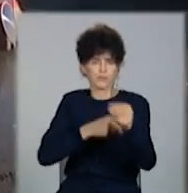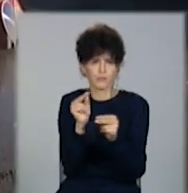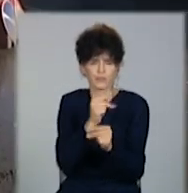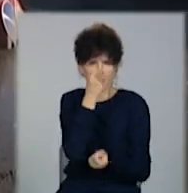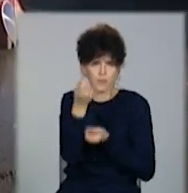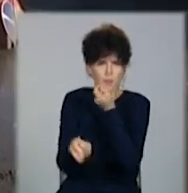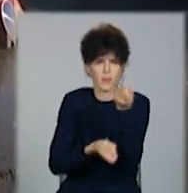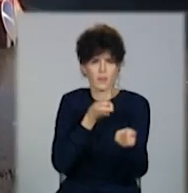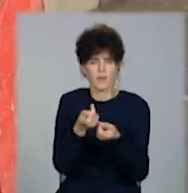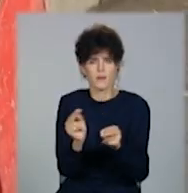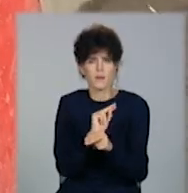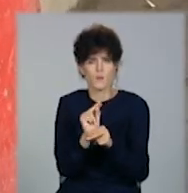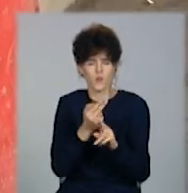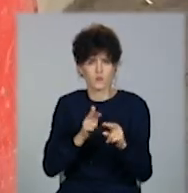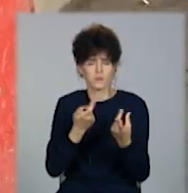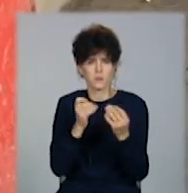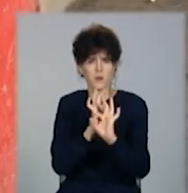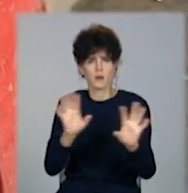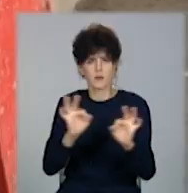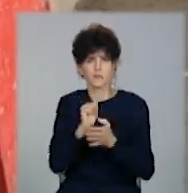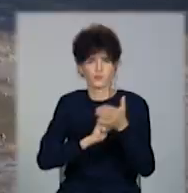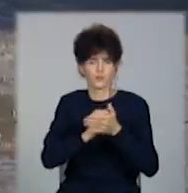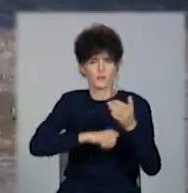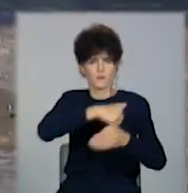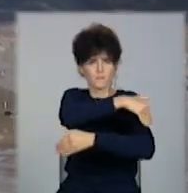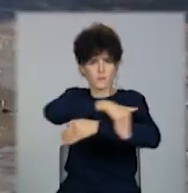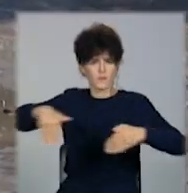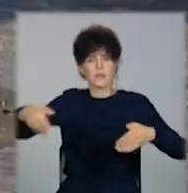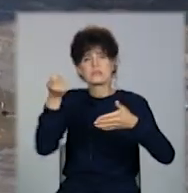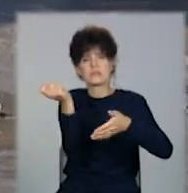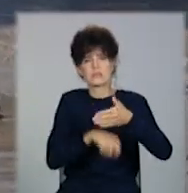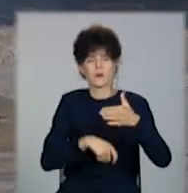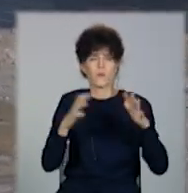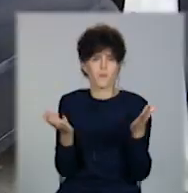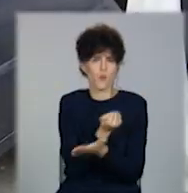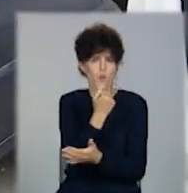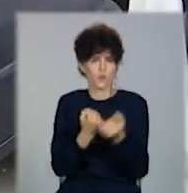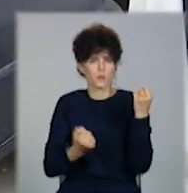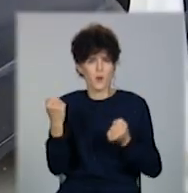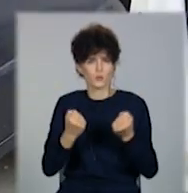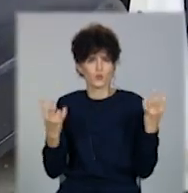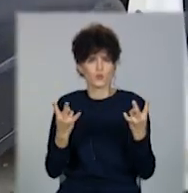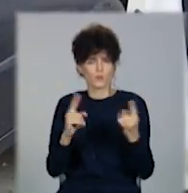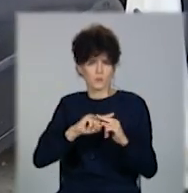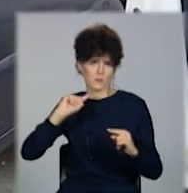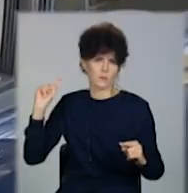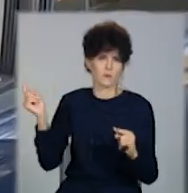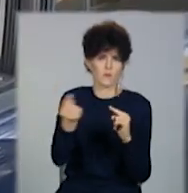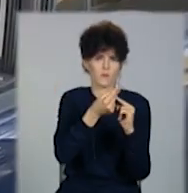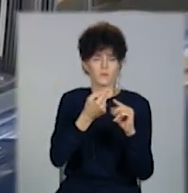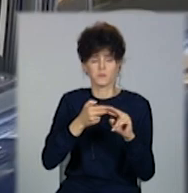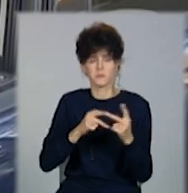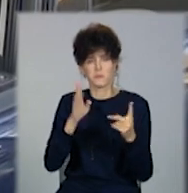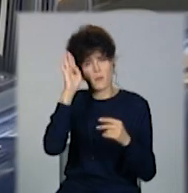капітальний ремонт, пояснюють комунальники, тому рух перекрили. Доводиться об'їжджати сусідніми вулицями, розповідають водії.